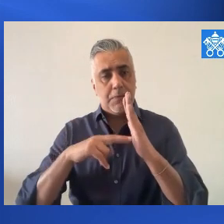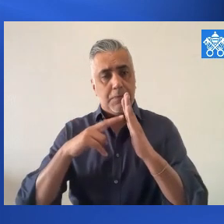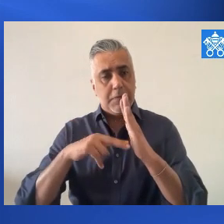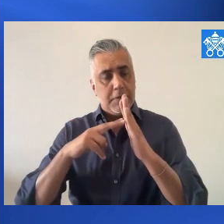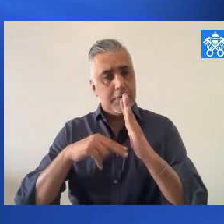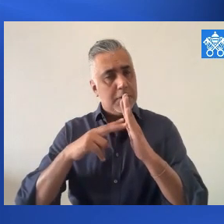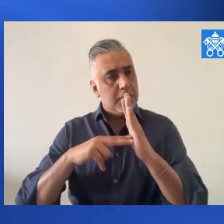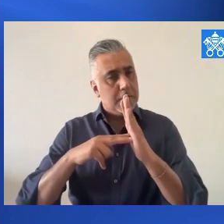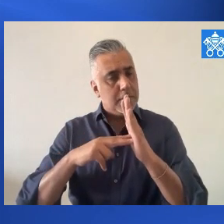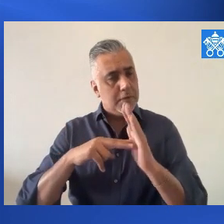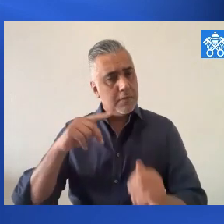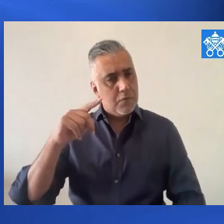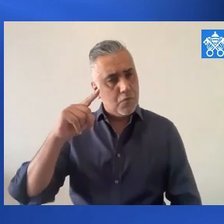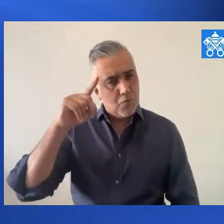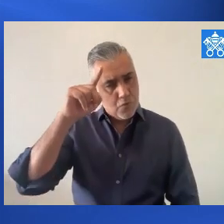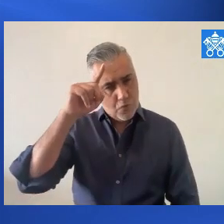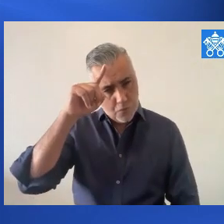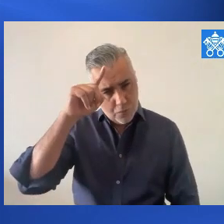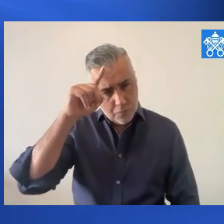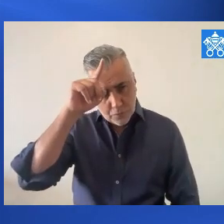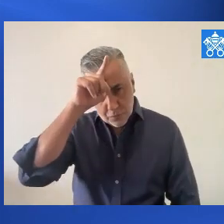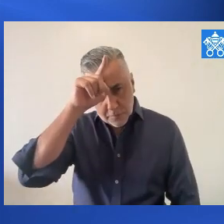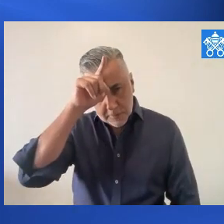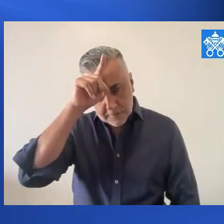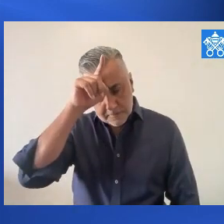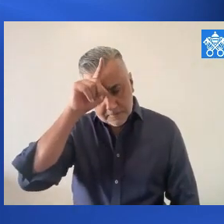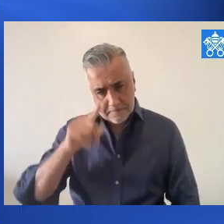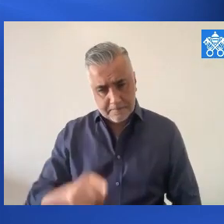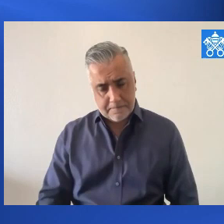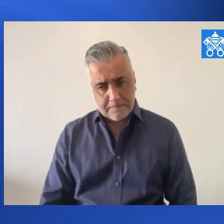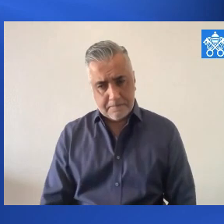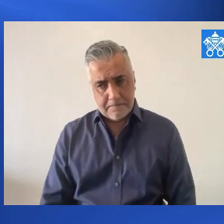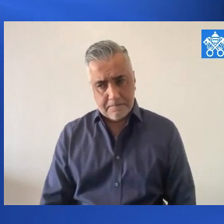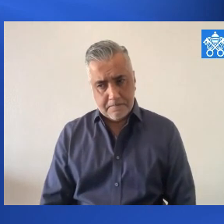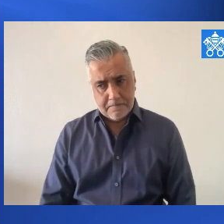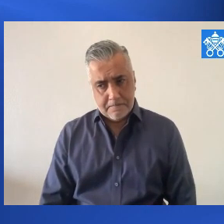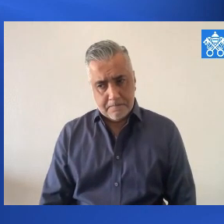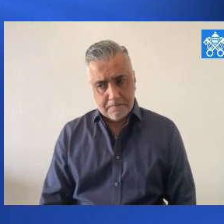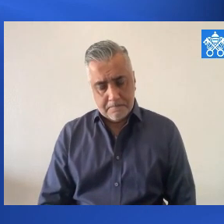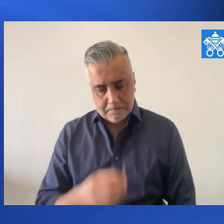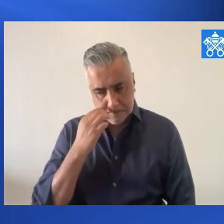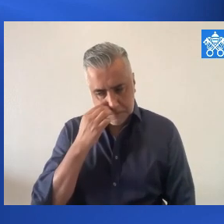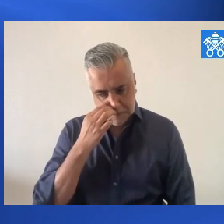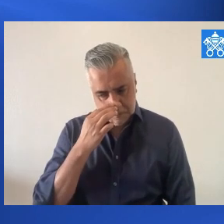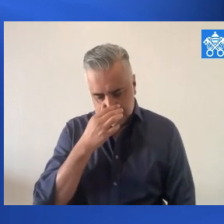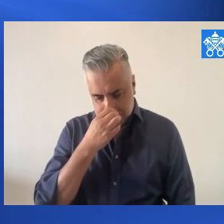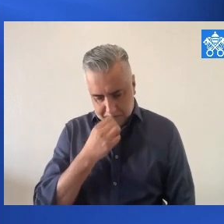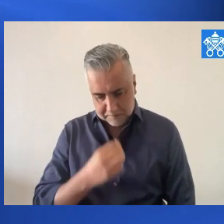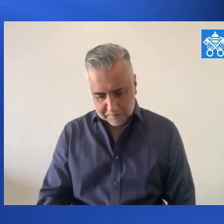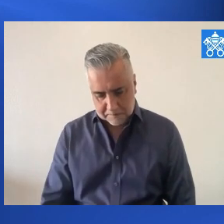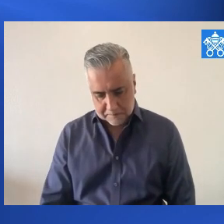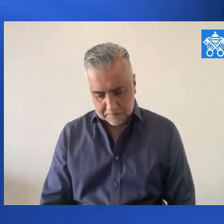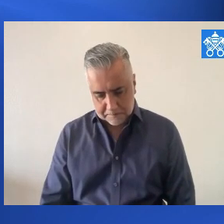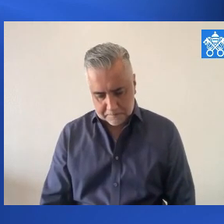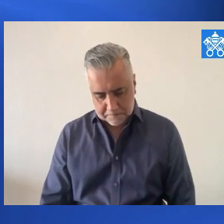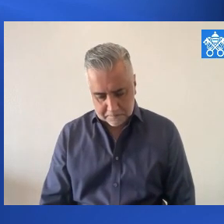Lesung aus dem Brief des Apostels Paulus an die Epheser. Brüder und Schwestern, achtet